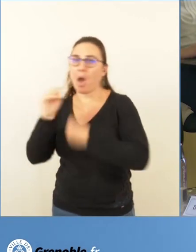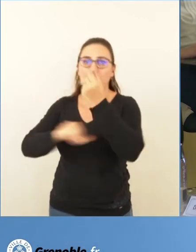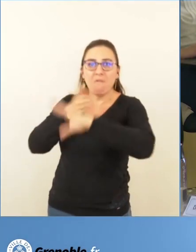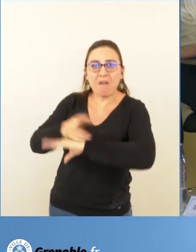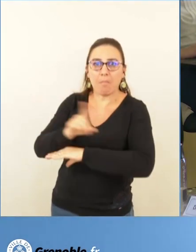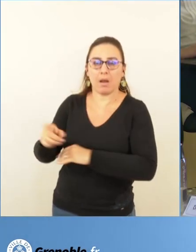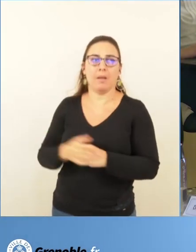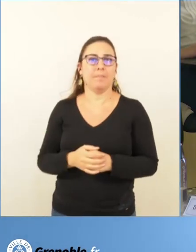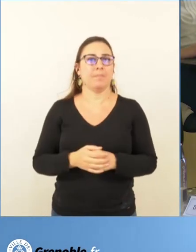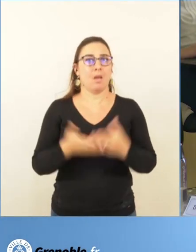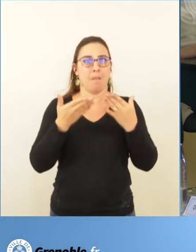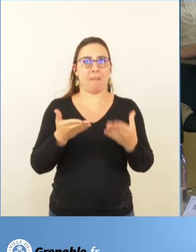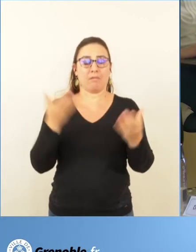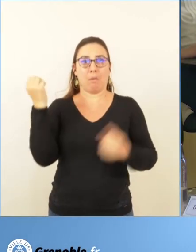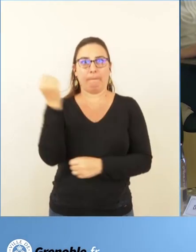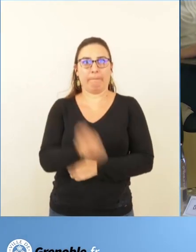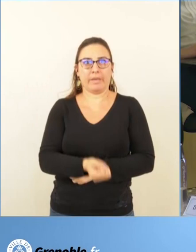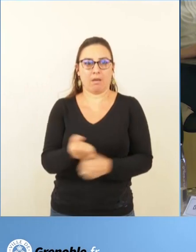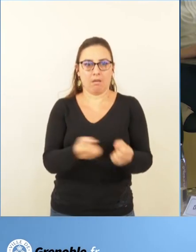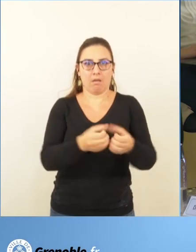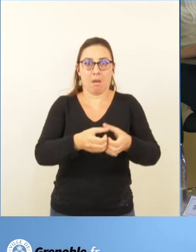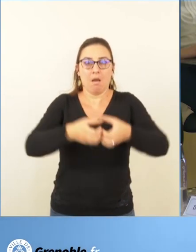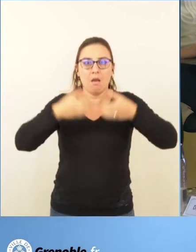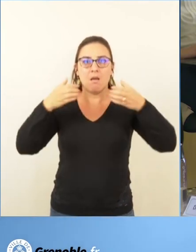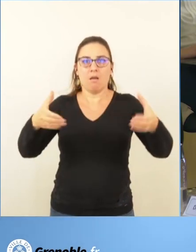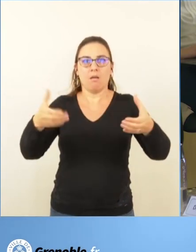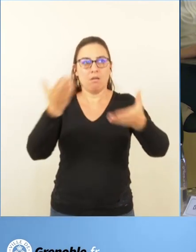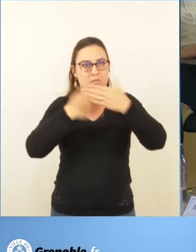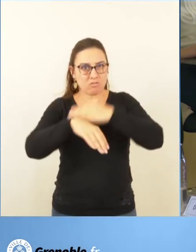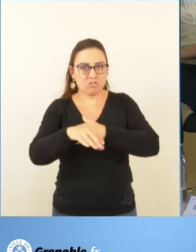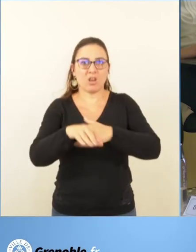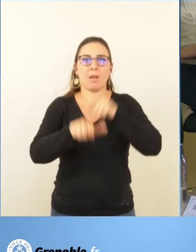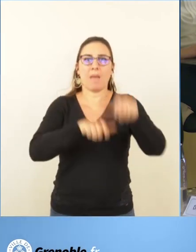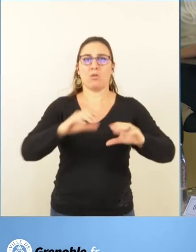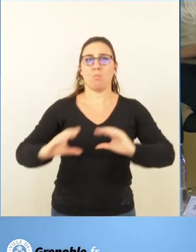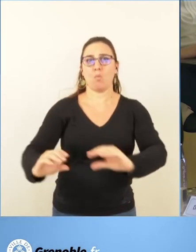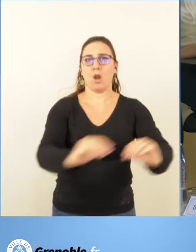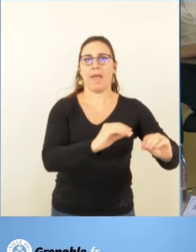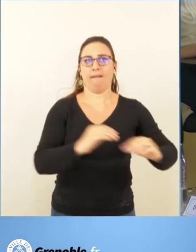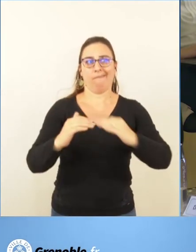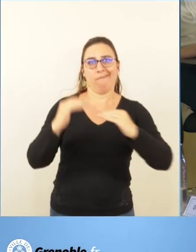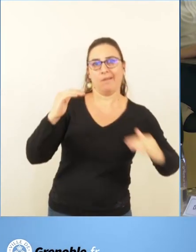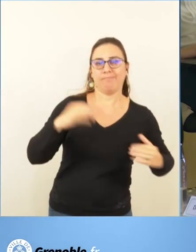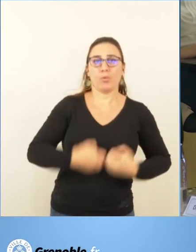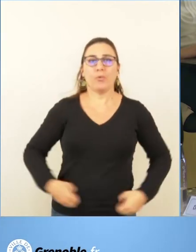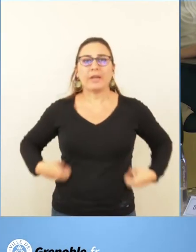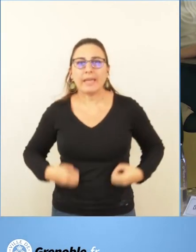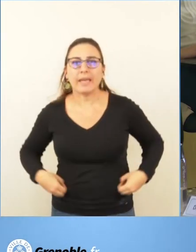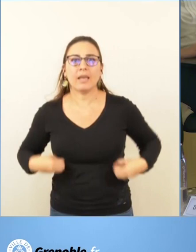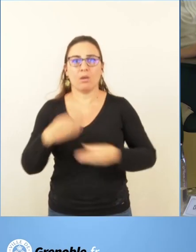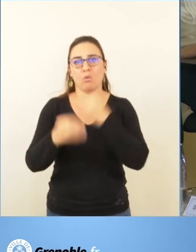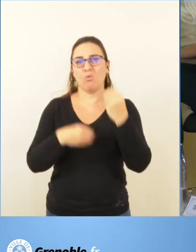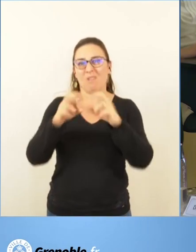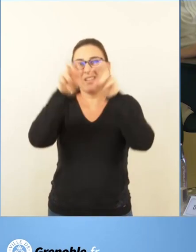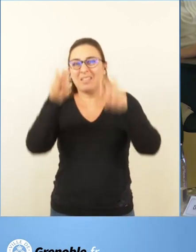conséquente et devient quasi majorité au sein des couches les plus populaires ouvriers bas niveau de diplôme